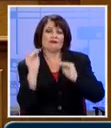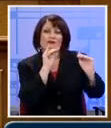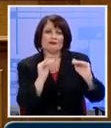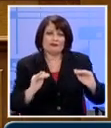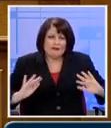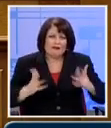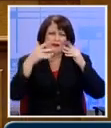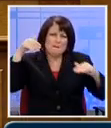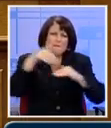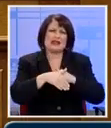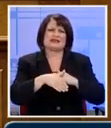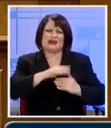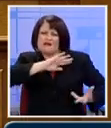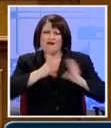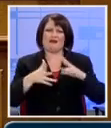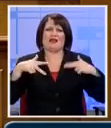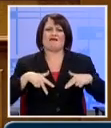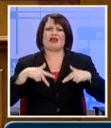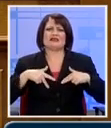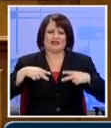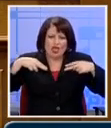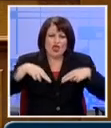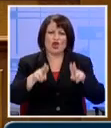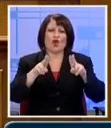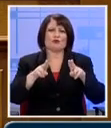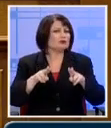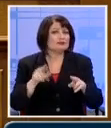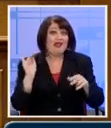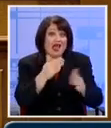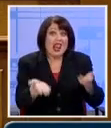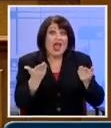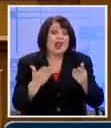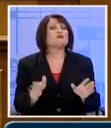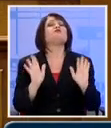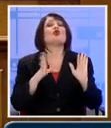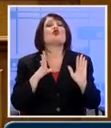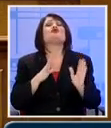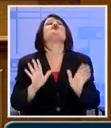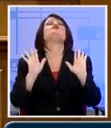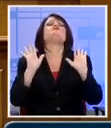σας για ανατροπή της κυβέρνησης στους δρόμους και στα πεζοδρόμια. Δεν τη βρίσκετε την ανταπόκριση από τον Κουσμάκη.